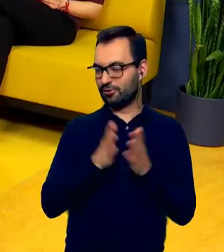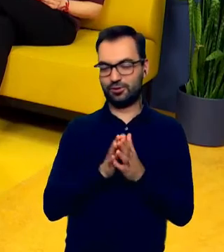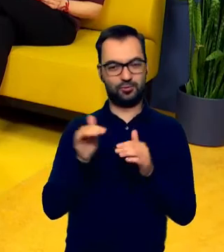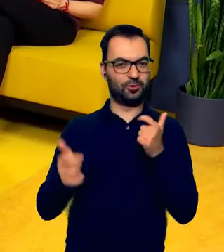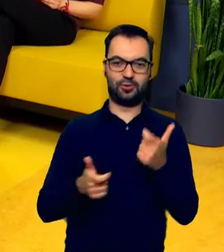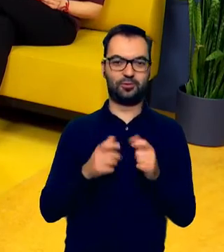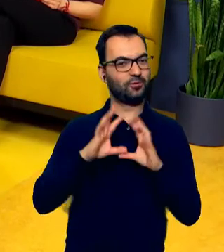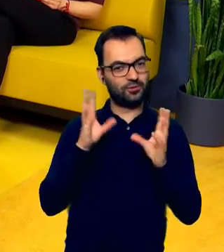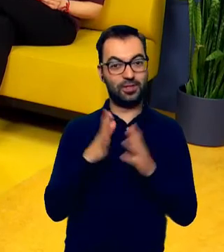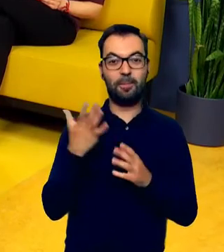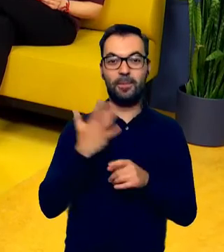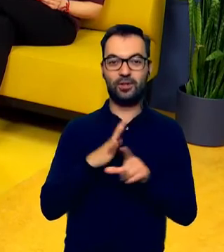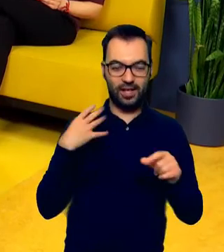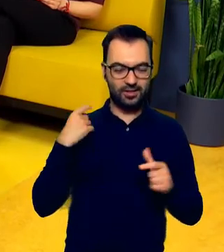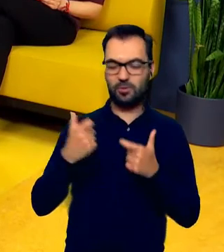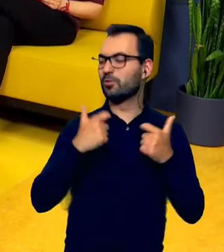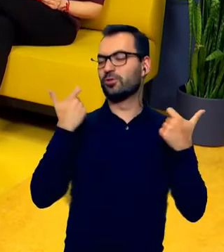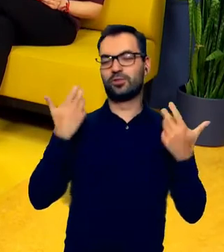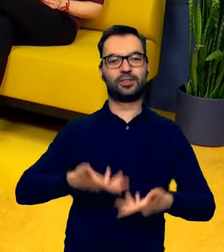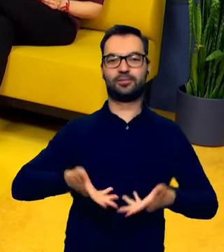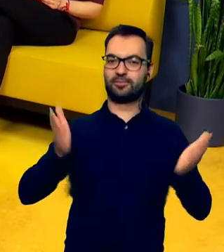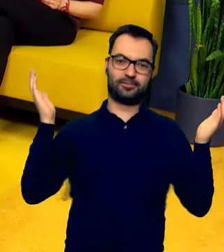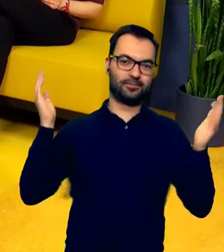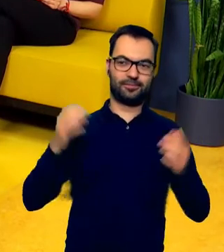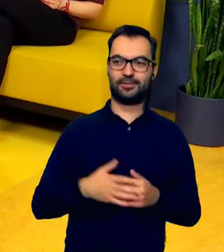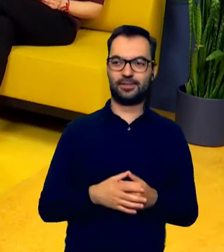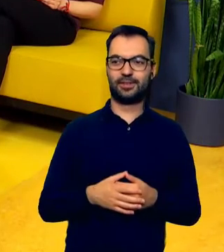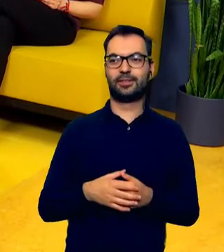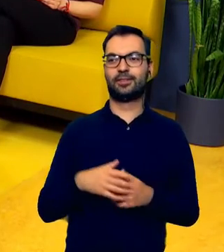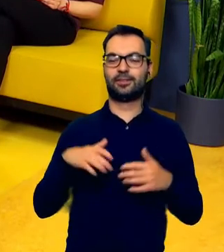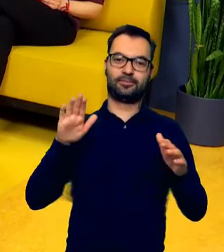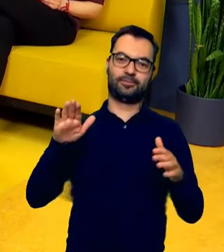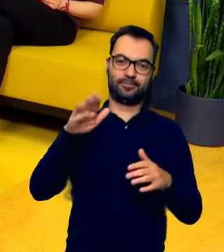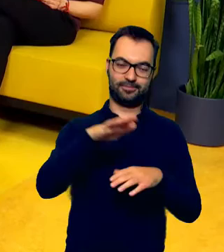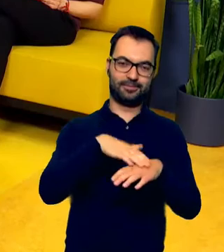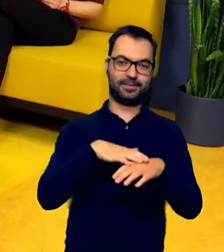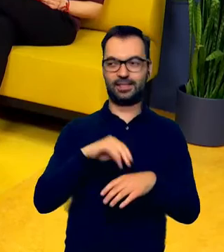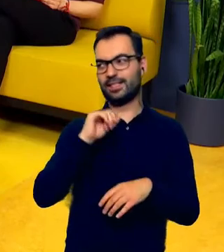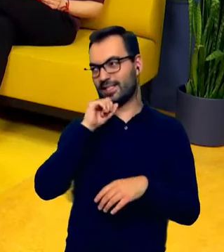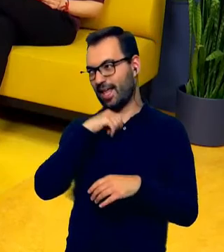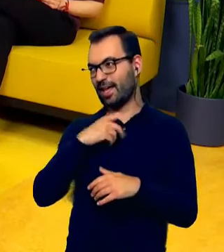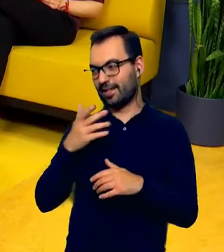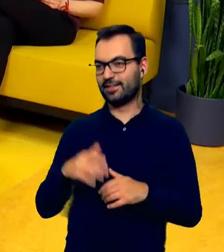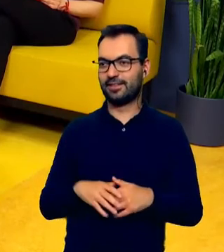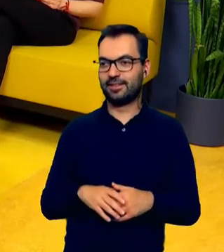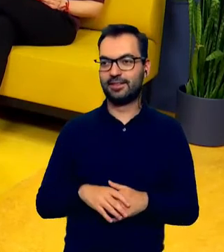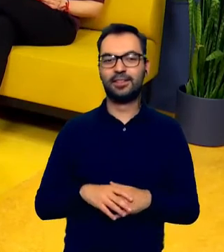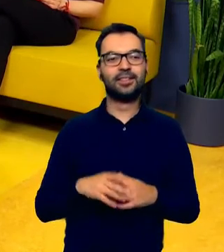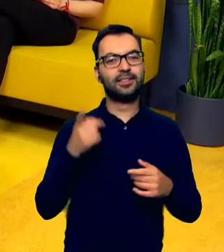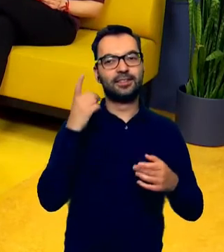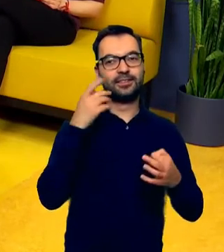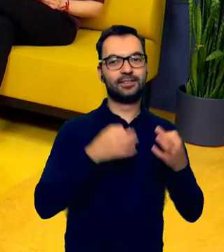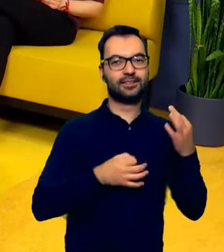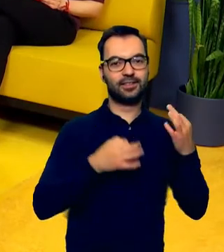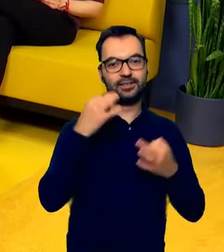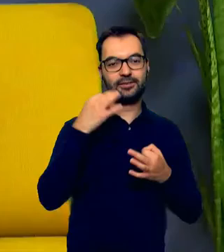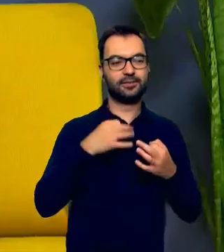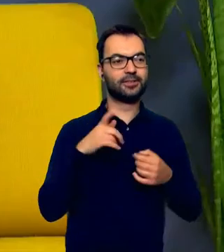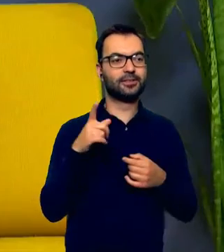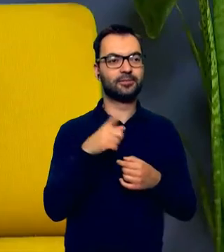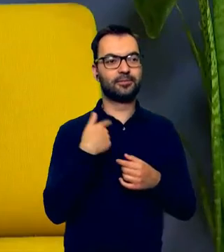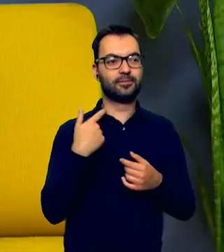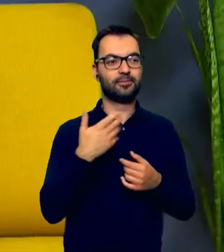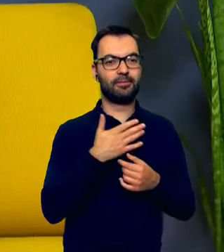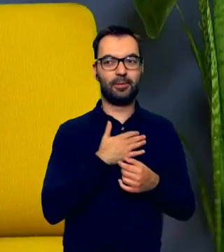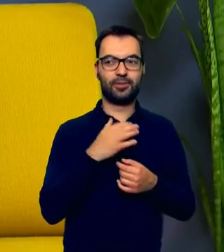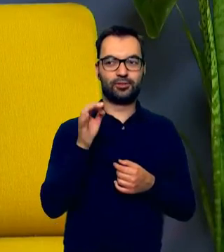może, no. Tak. Masz 57 lat, możesz wszystko. Tak. Mówię, Saro. Staro. Zastanawiam się tak naprawdę,